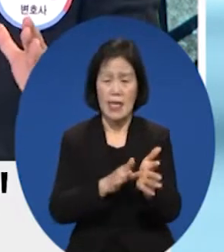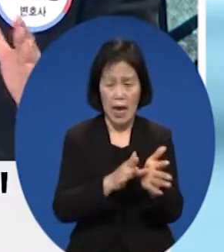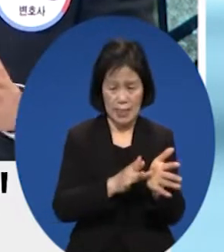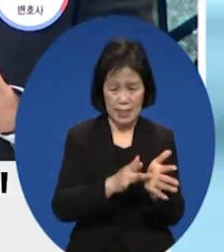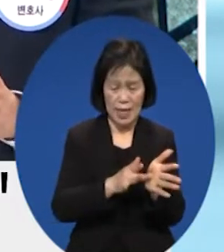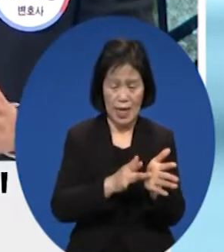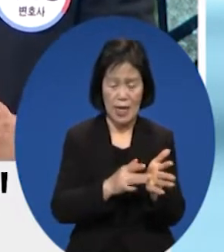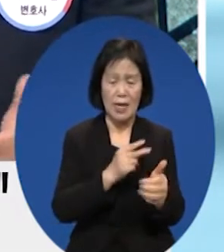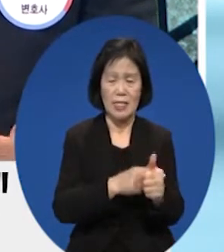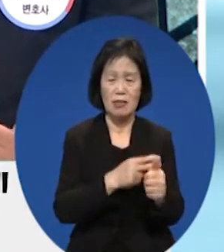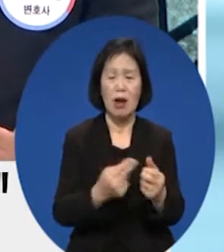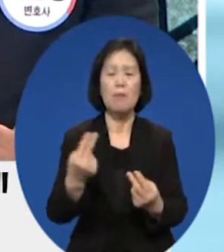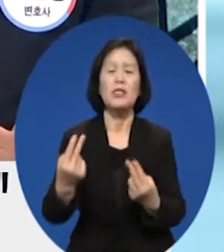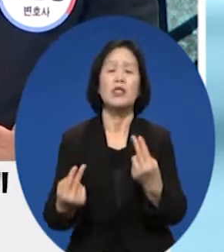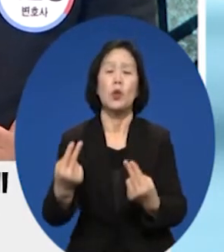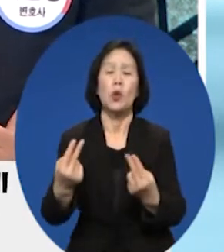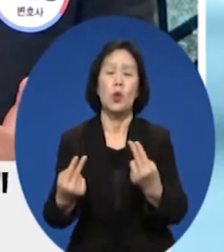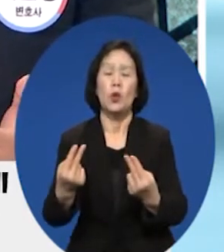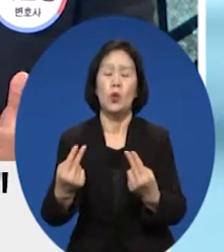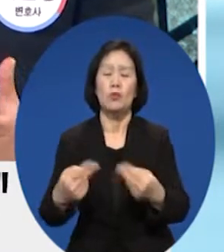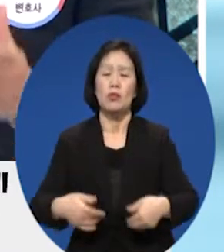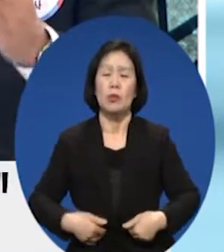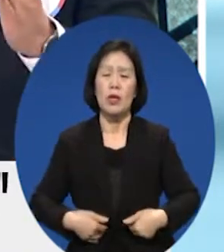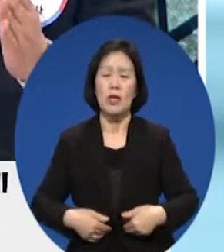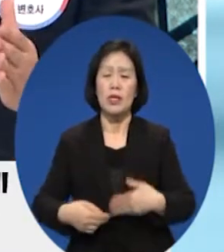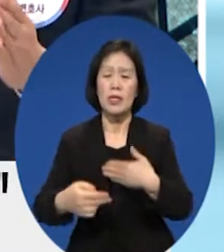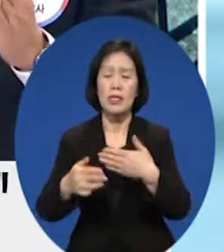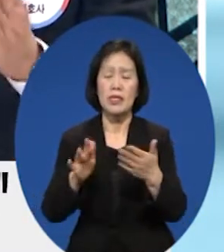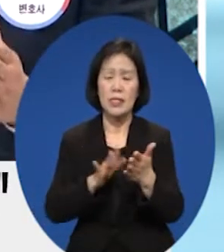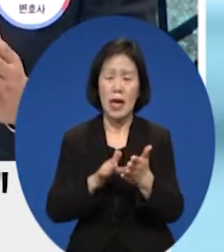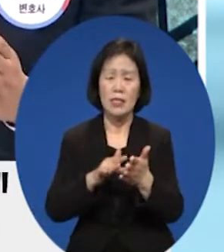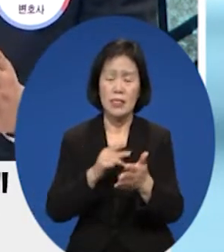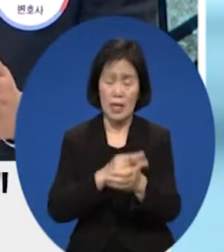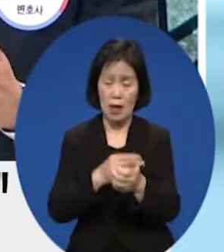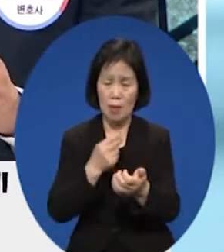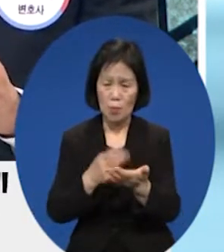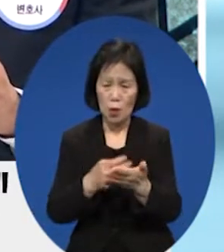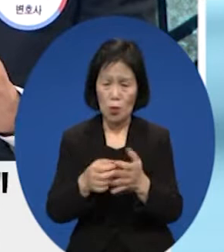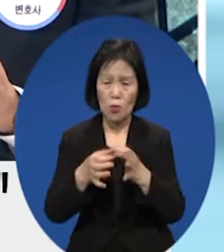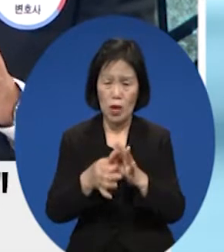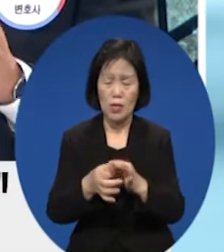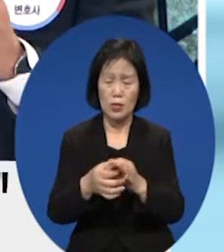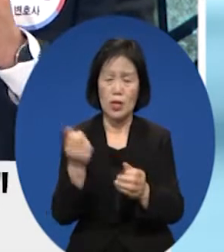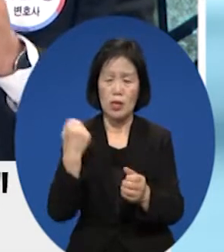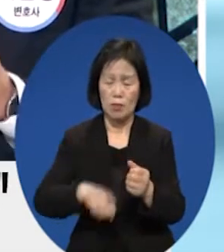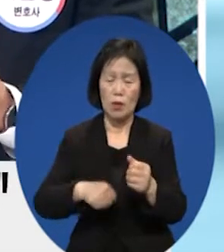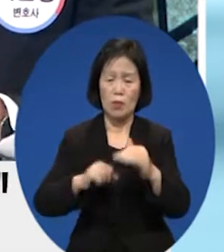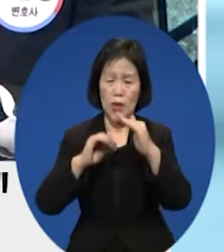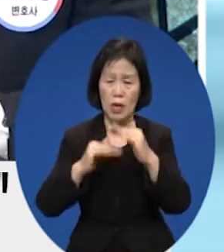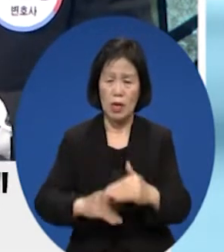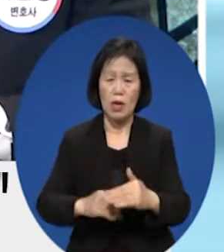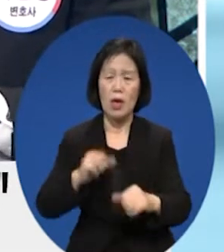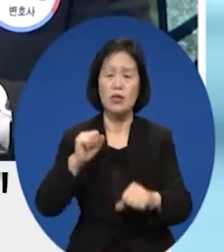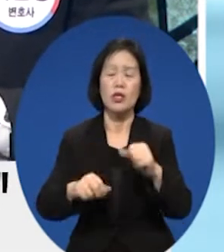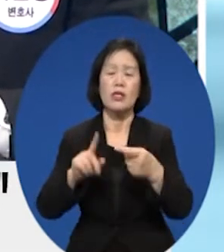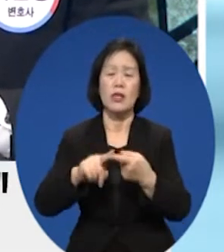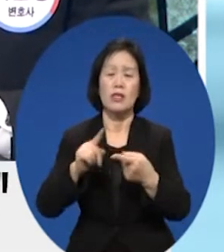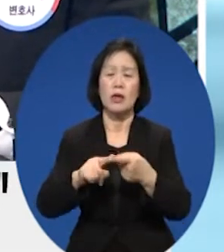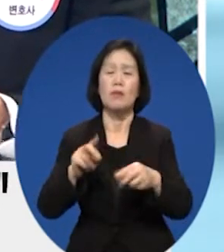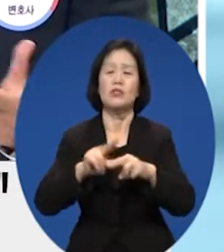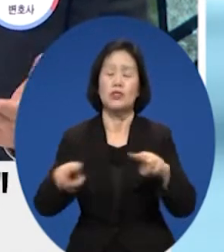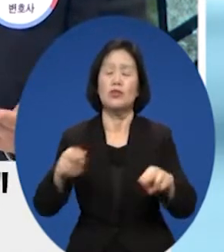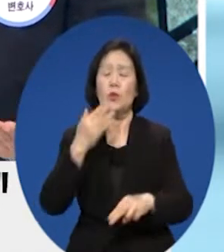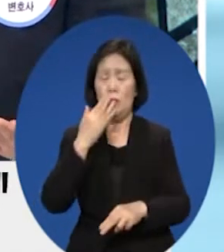서로 비교를 해야 되는데 지금 약사법 같은 경우에는 약사법과 관련된 위반 행위에 대해서만 취소할 수 있도록 그렇게 되어